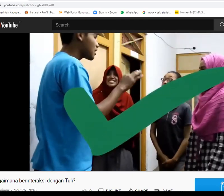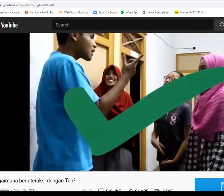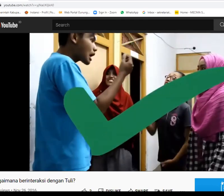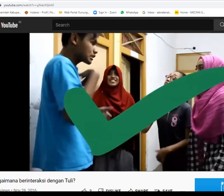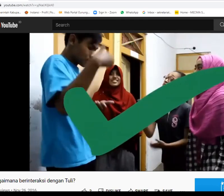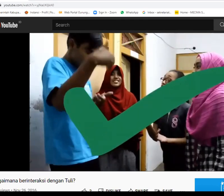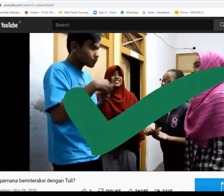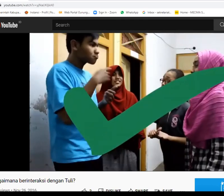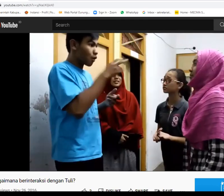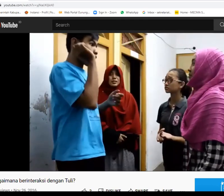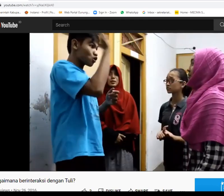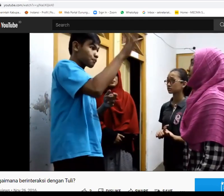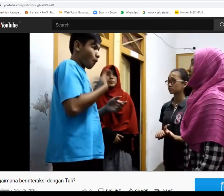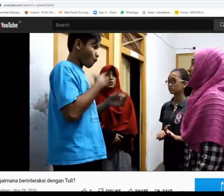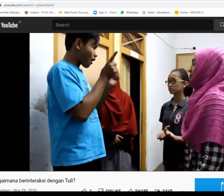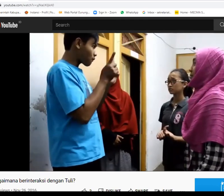Hi Ho